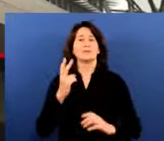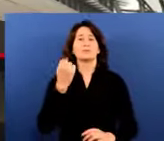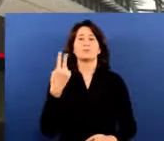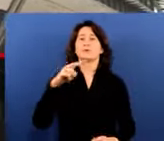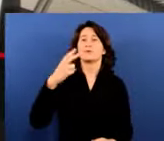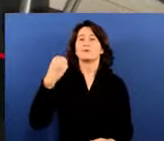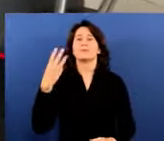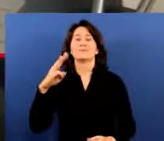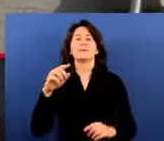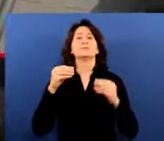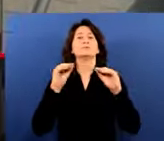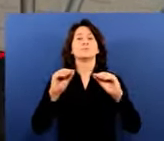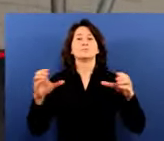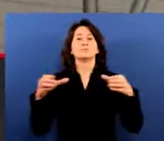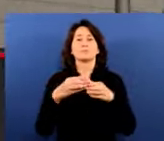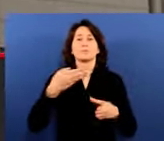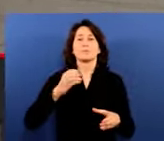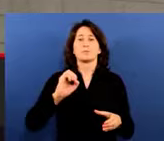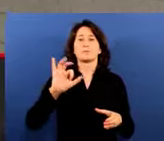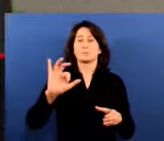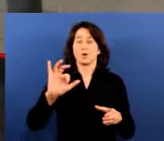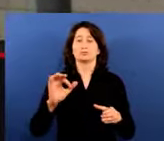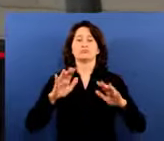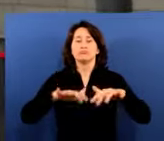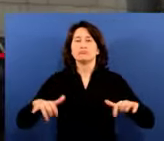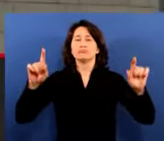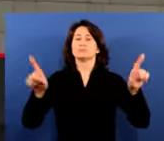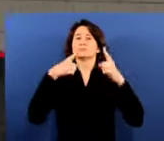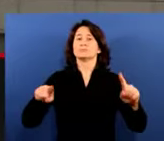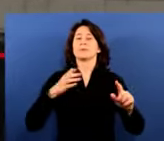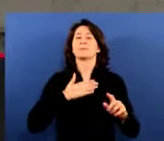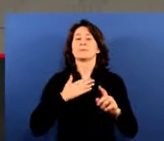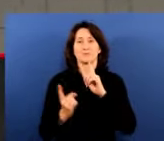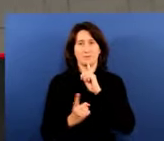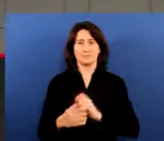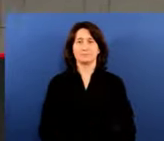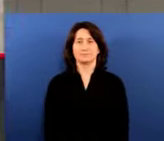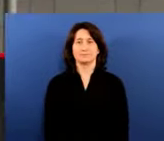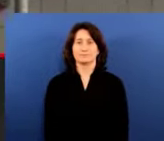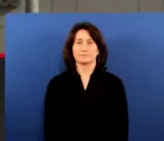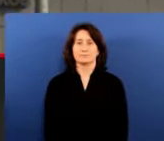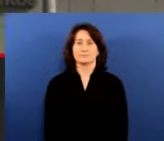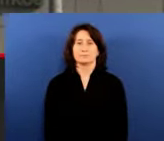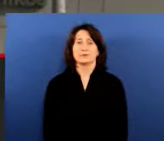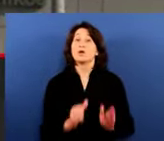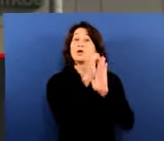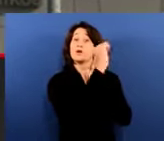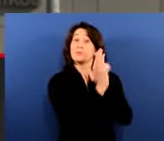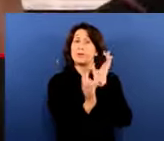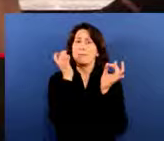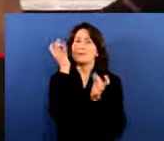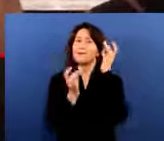Aristondok, 2012ko urriaren 18an hasi eta 2013ko ekainaren 7an amaituko den Boseko